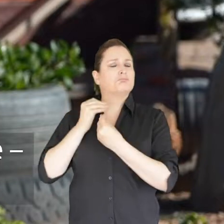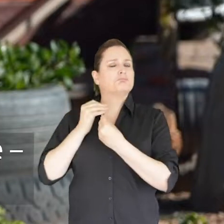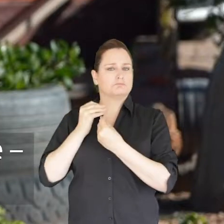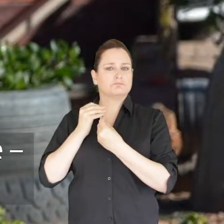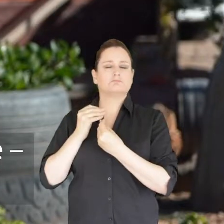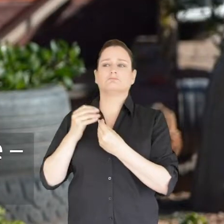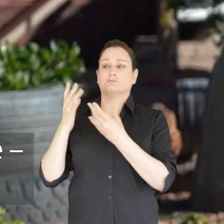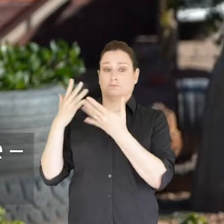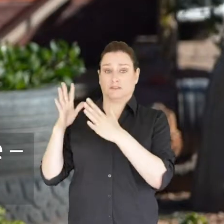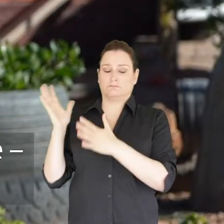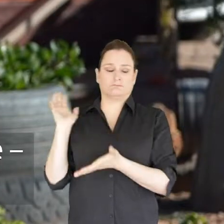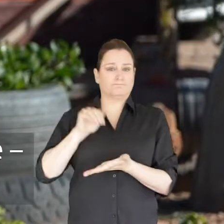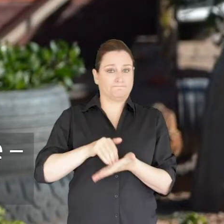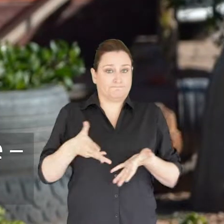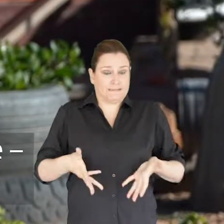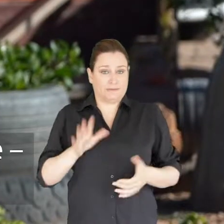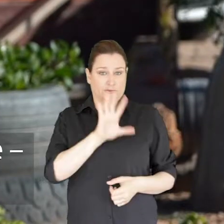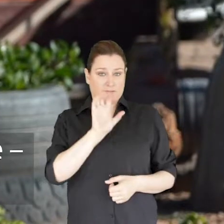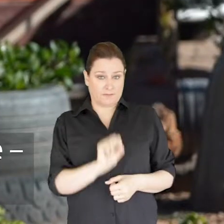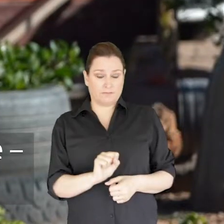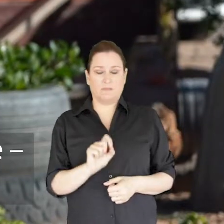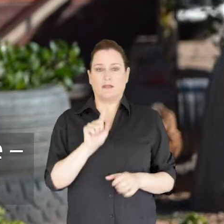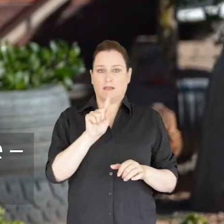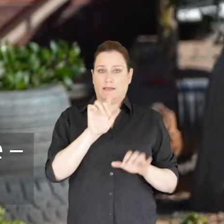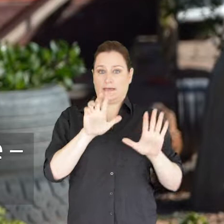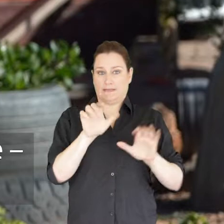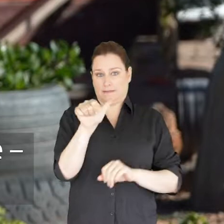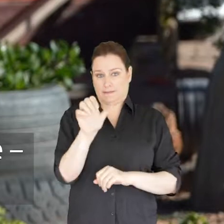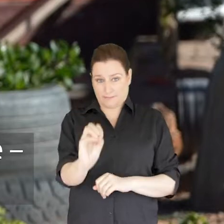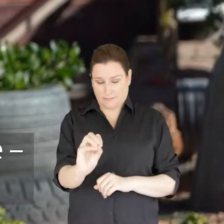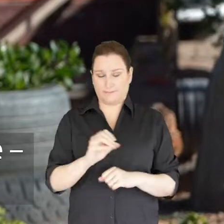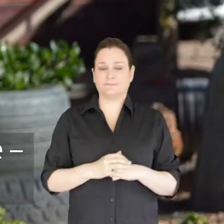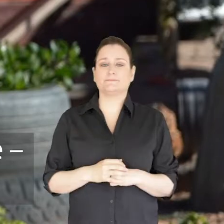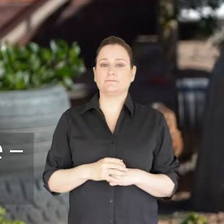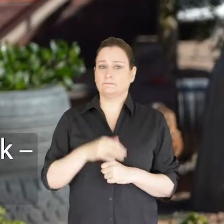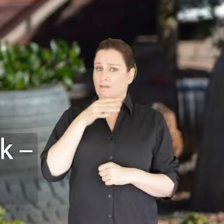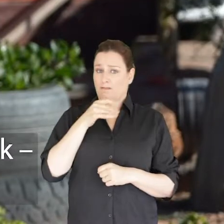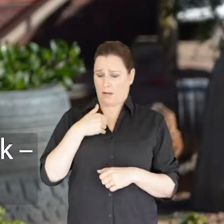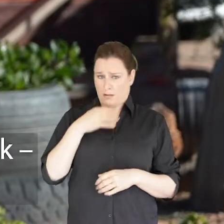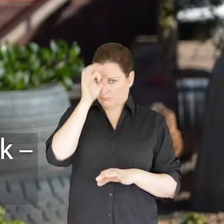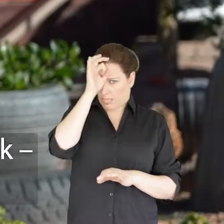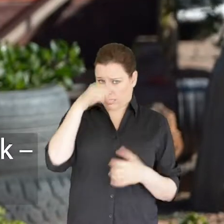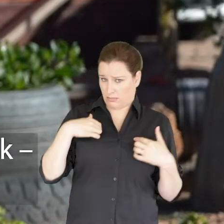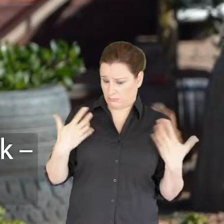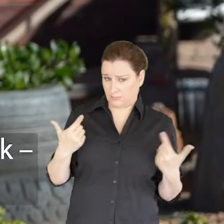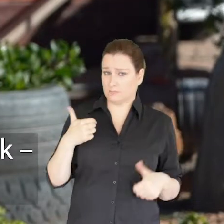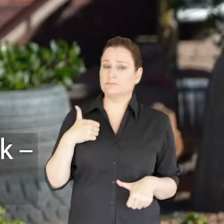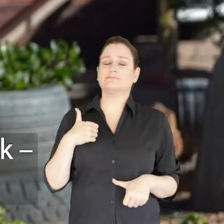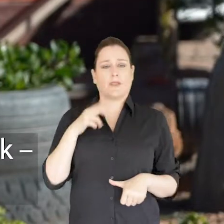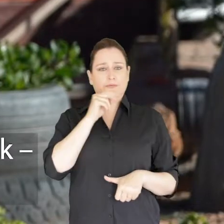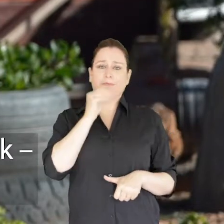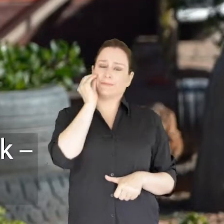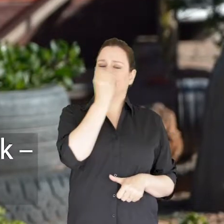Toen ik hier kom in Zuid-Afrika, in 1960 die hier gekom. Laks Afrika, dit is maar die zwaar gegaan. Die mensen lachen mij, die ze